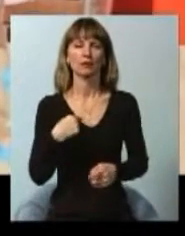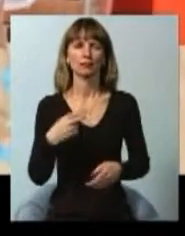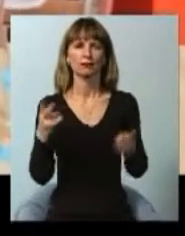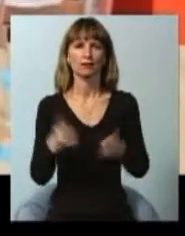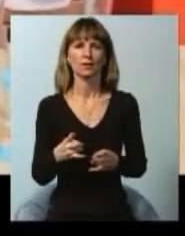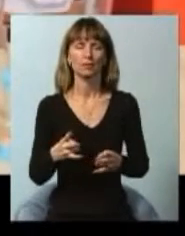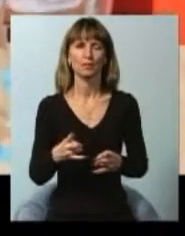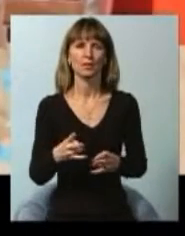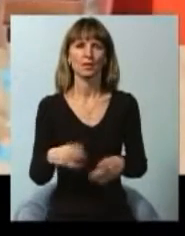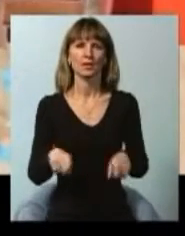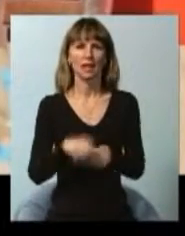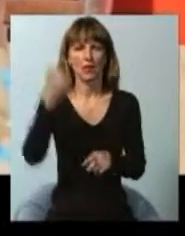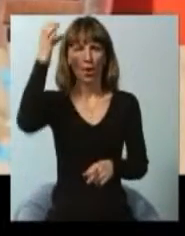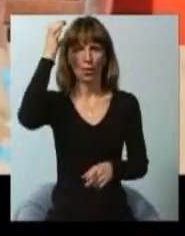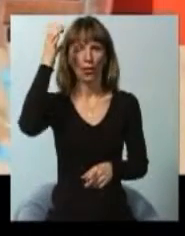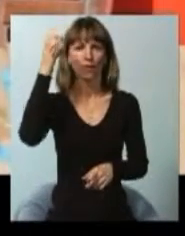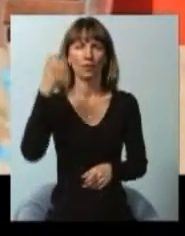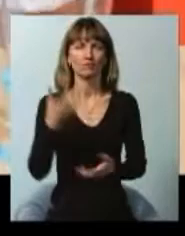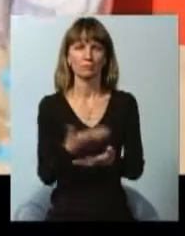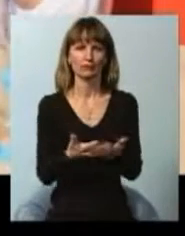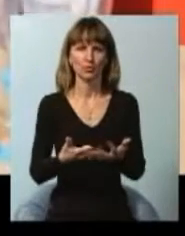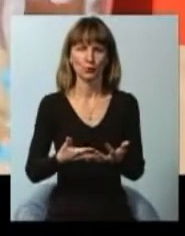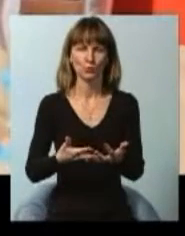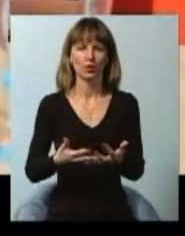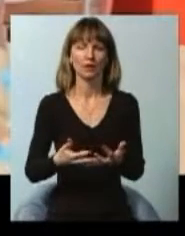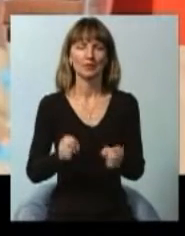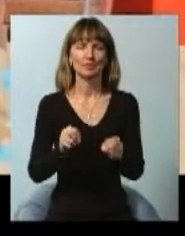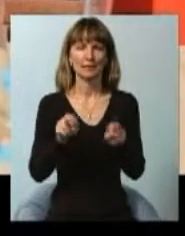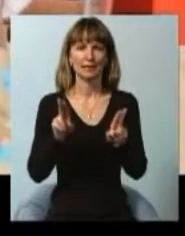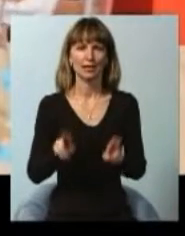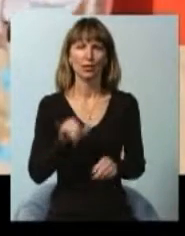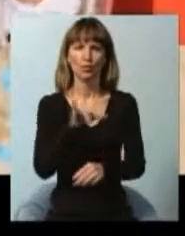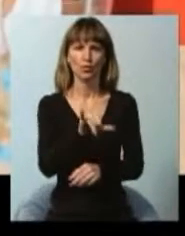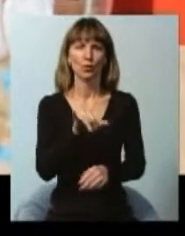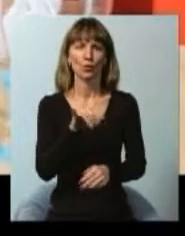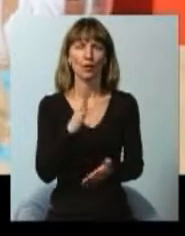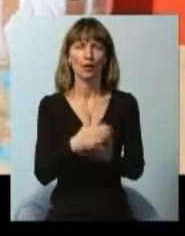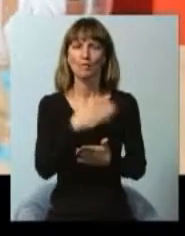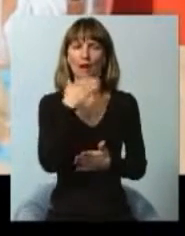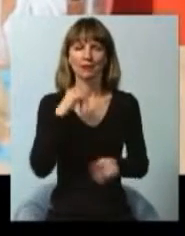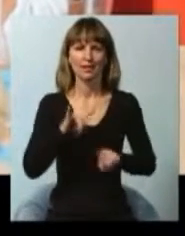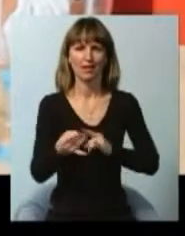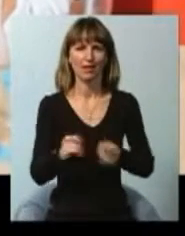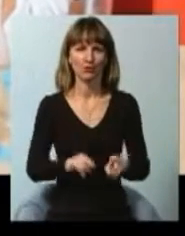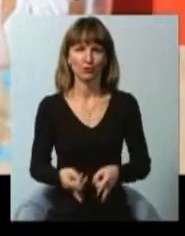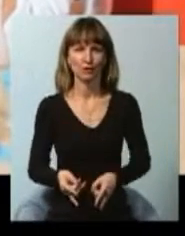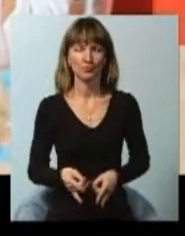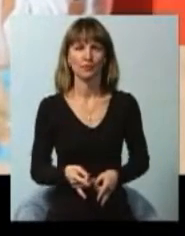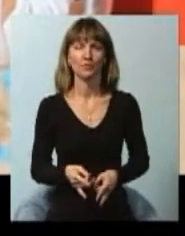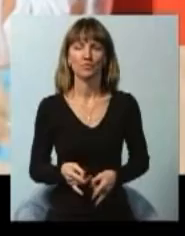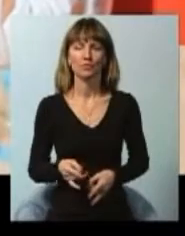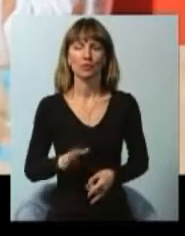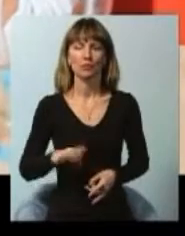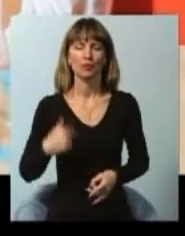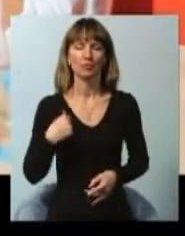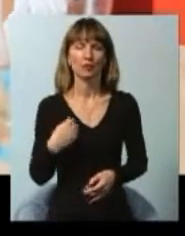ось такий науковий дуршлаг, такий спеціальний. Бачите, в ньому є багато дірочок. Ми туди насипаємо